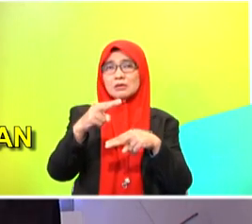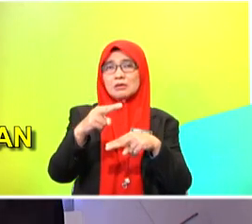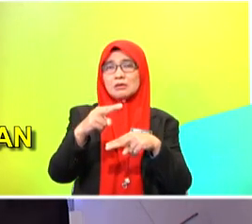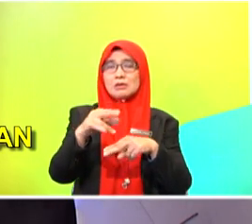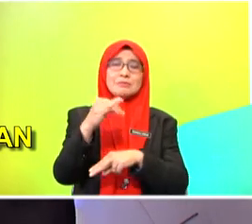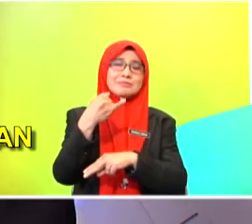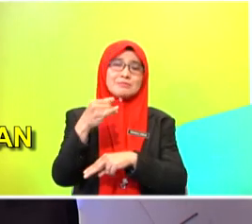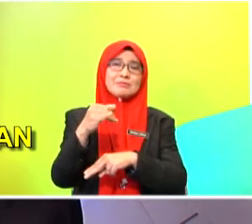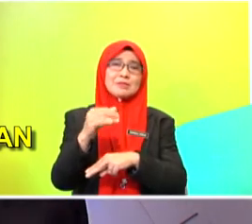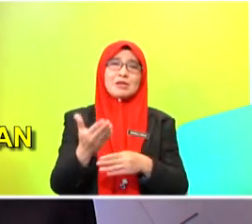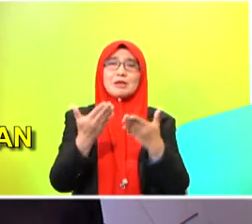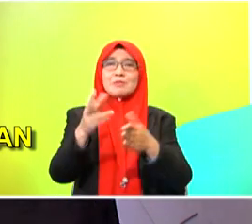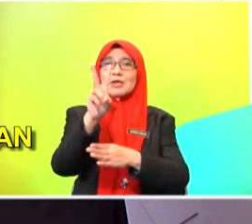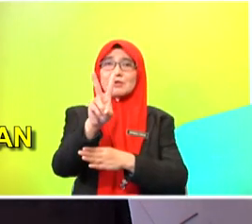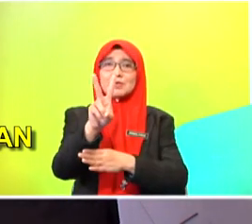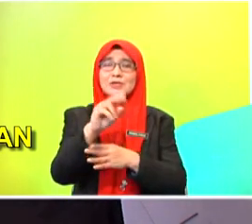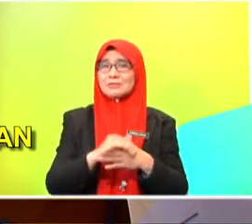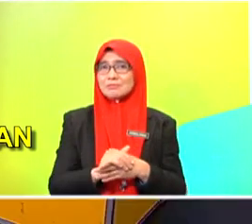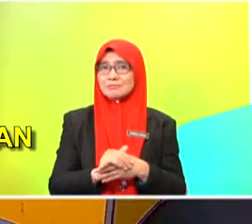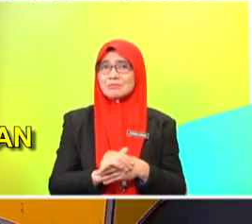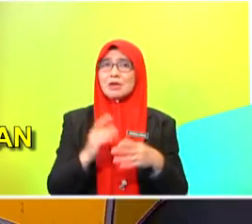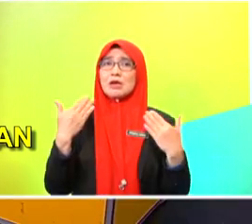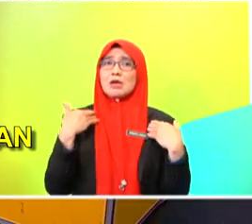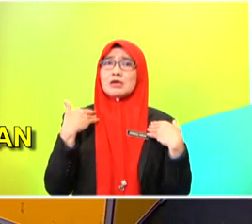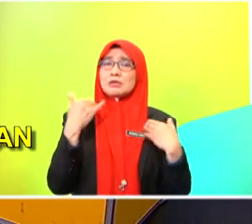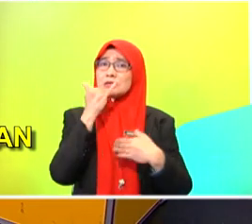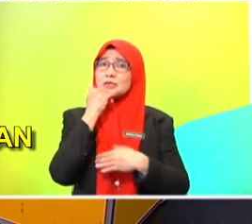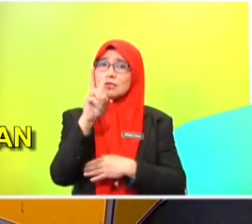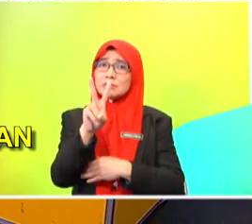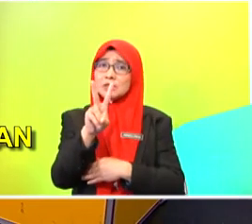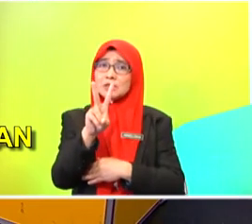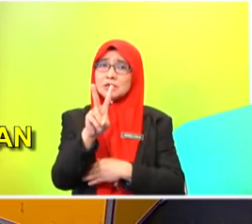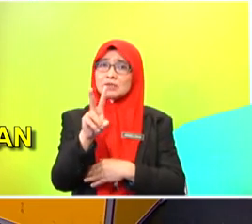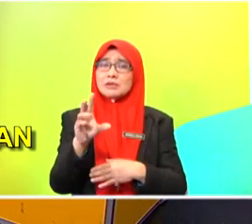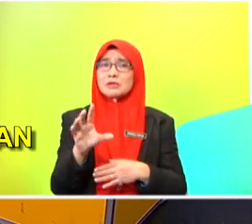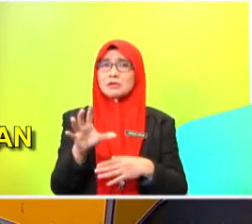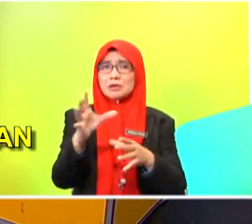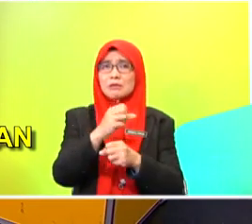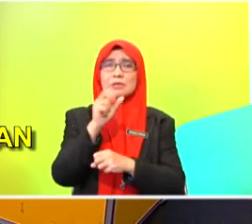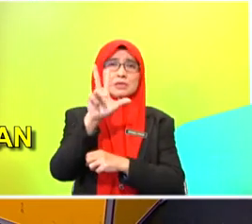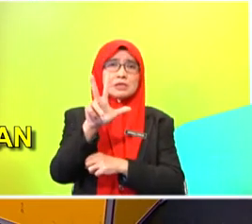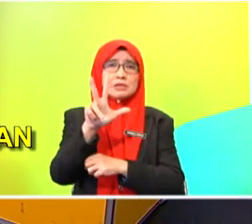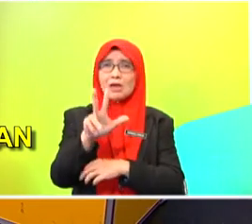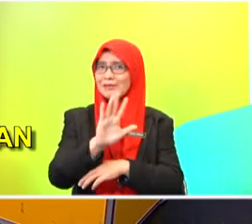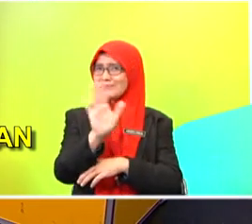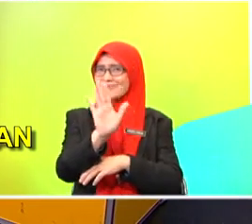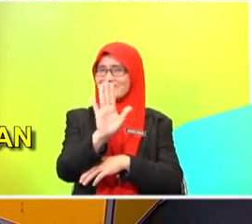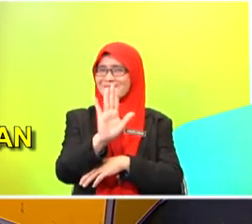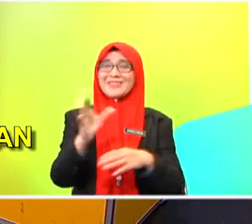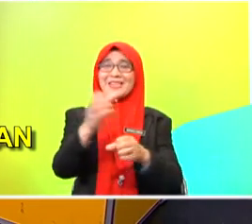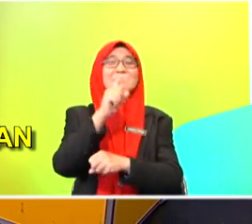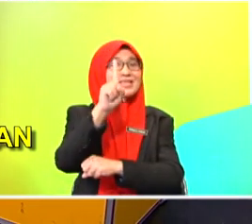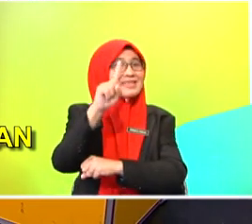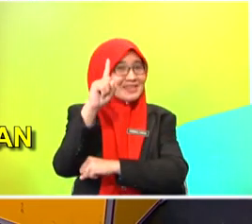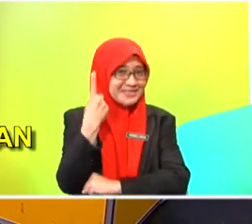dua. Jadi sepatutnya Ria dapat berapa sekarang sebab salah dua dah tadi? Dapat tiga, cikgu. Dapat satu lah. Dah salah